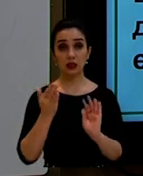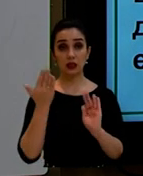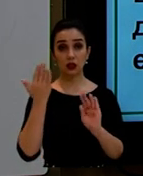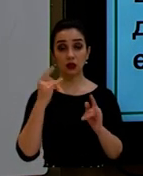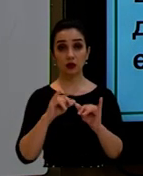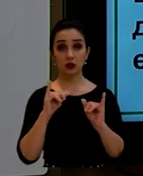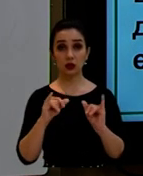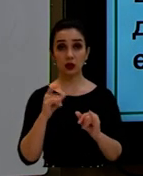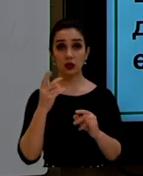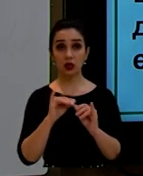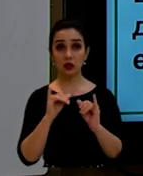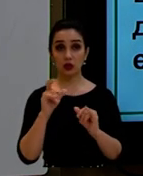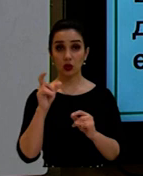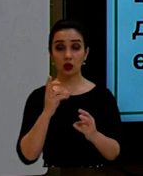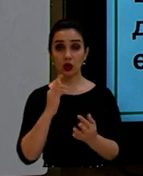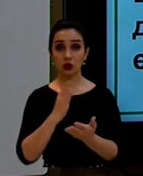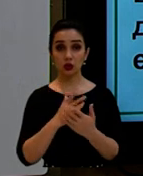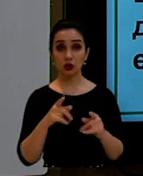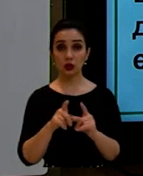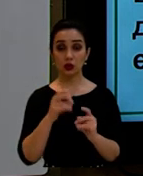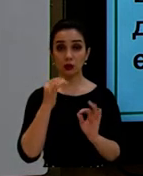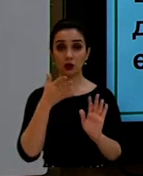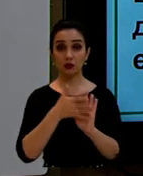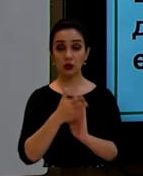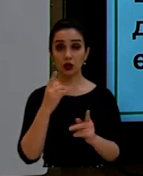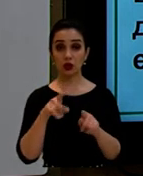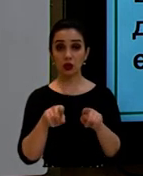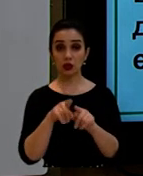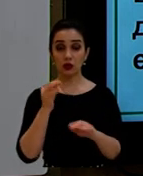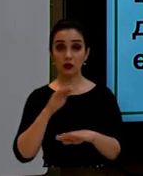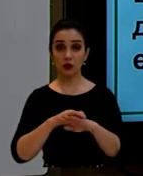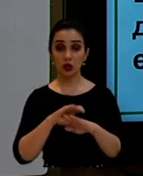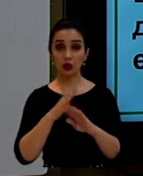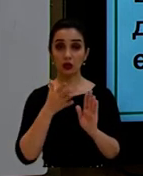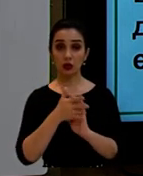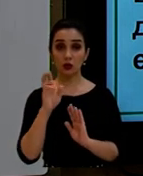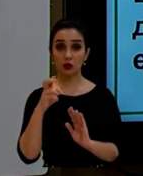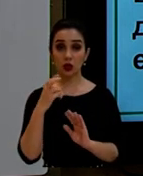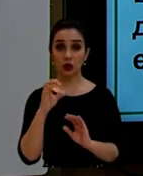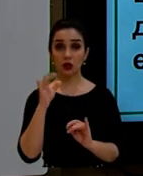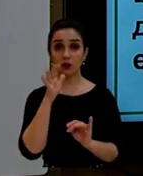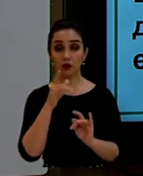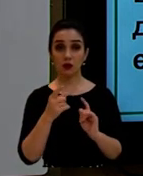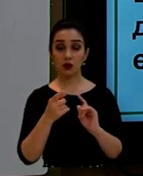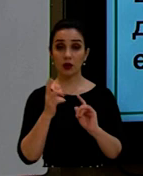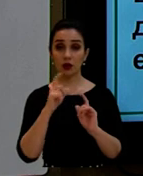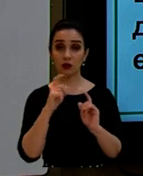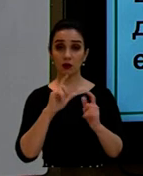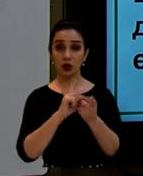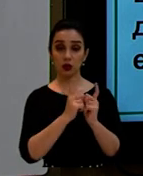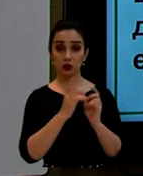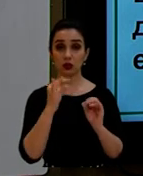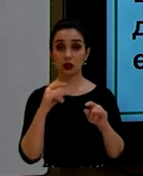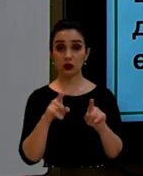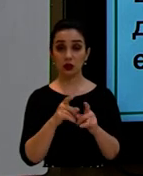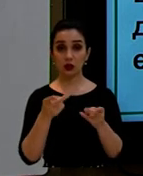Историческое развитие человека осуществлялось под влиянием тех же факторов биологической эволюции, что и для